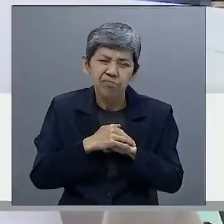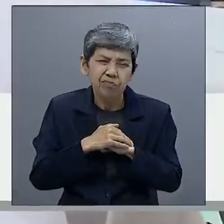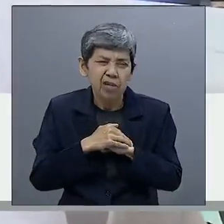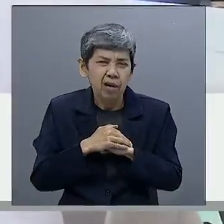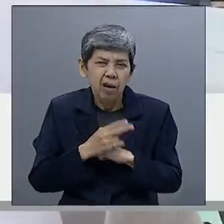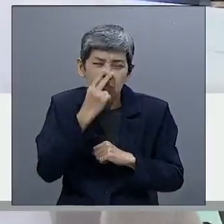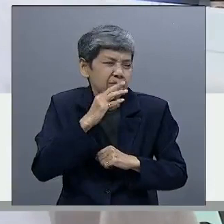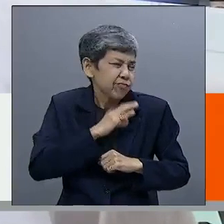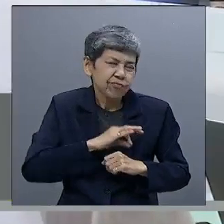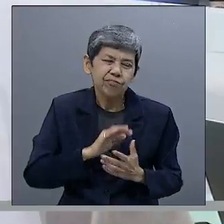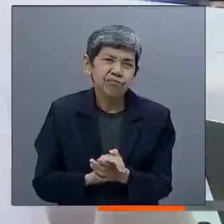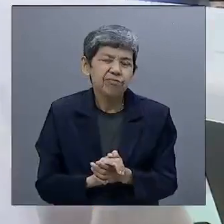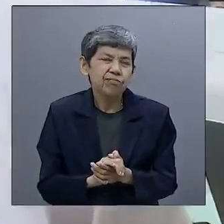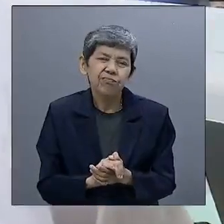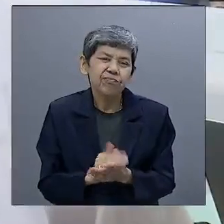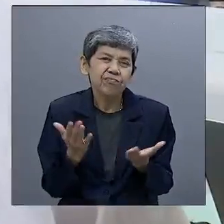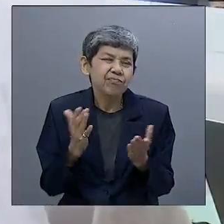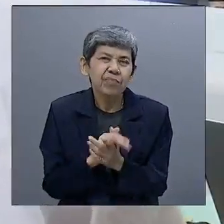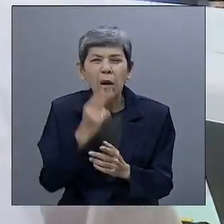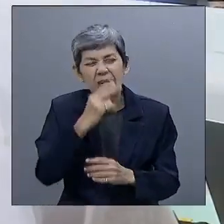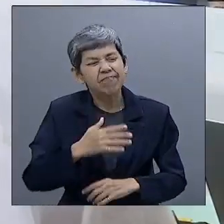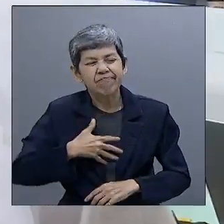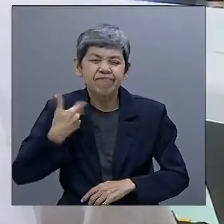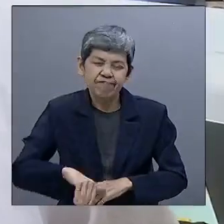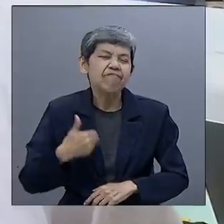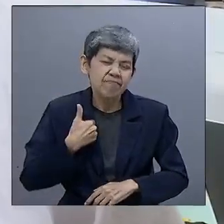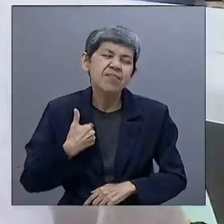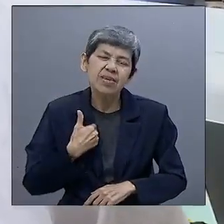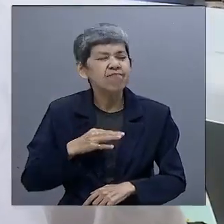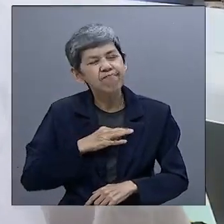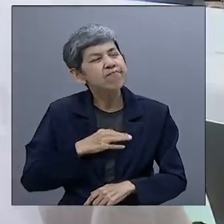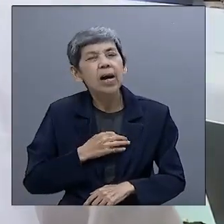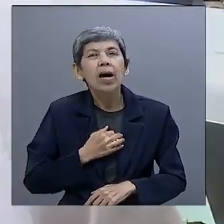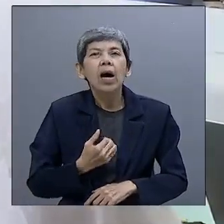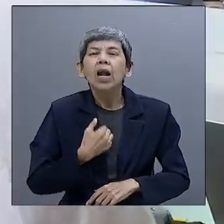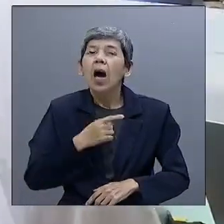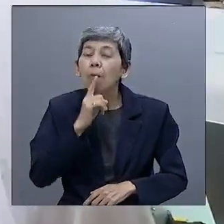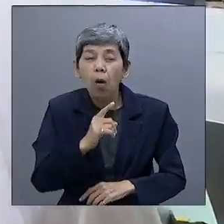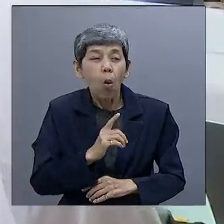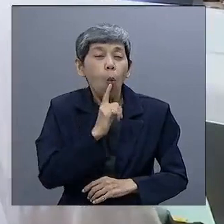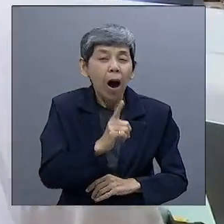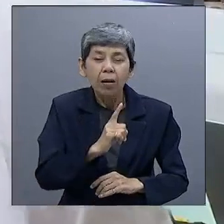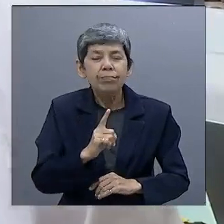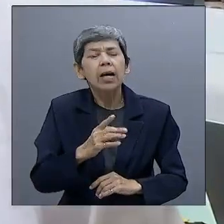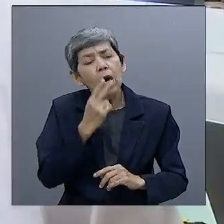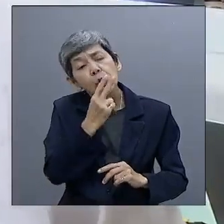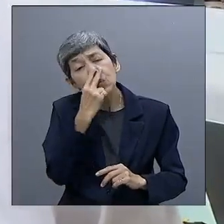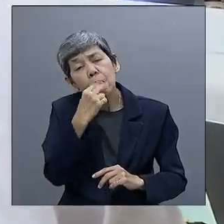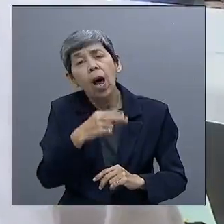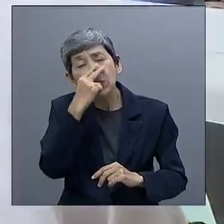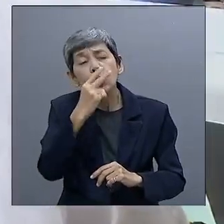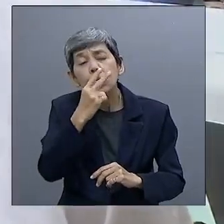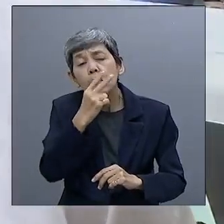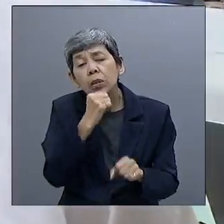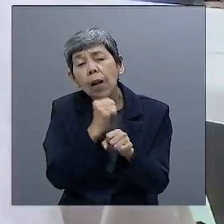ามันไม่ค่อยถูกใจเราเท่าไหร่อะไรเงี้ยค่ะแต่ว่าไม่ใช่ว่าเราจะไปต่อต้านอะไรขนาดนั้นแต่แล้วก็ต้องรอ